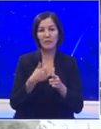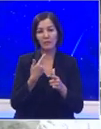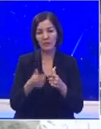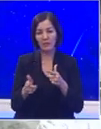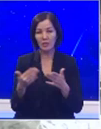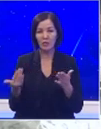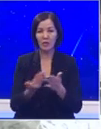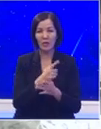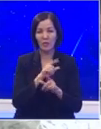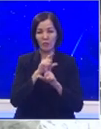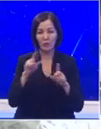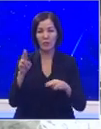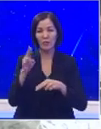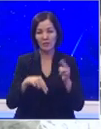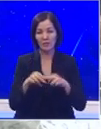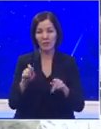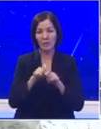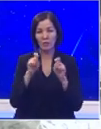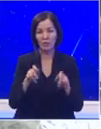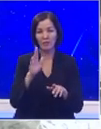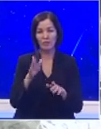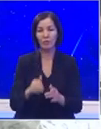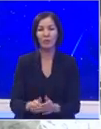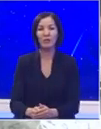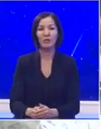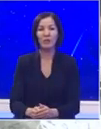болмаса жаңа фельдшерлік пункт